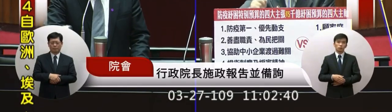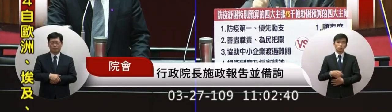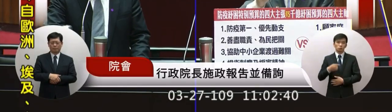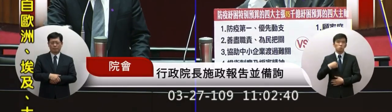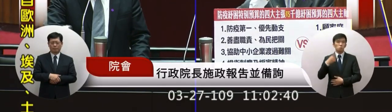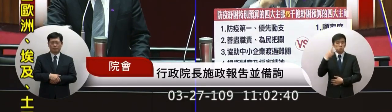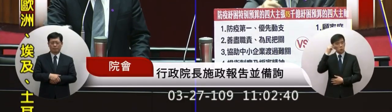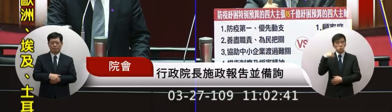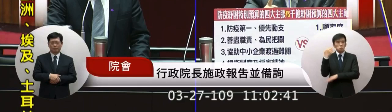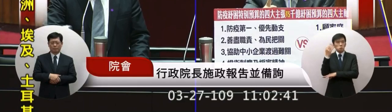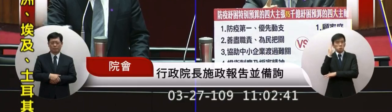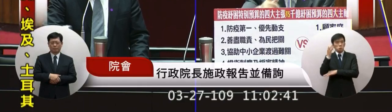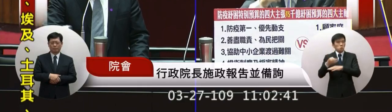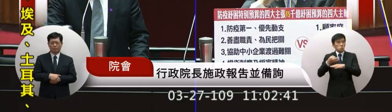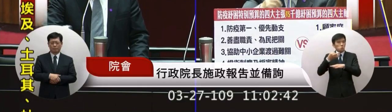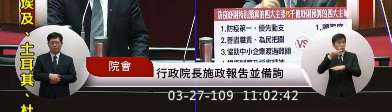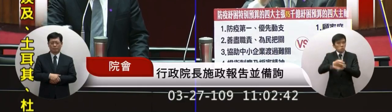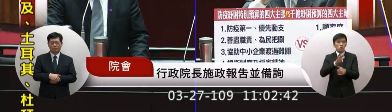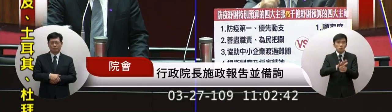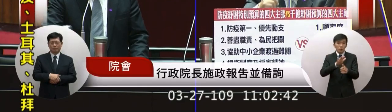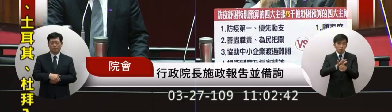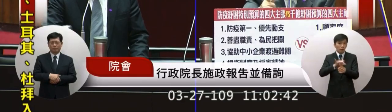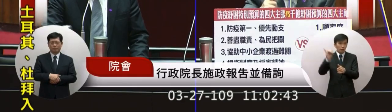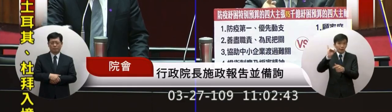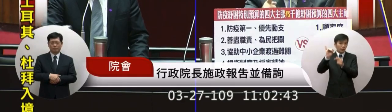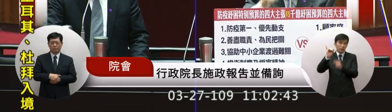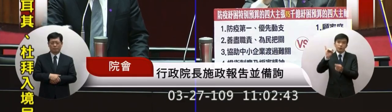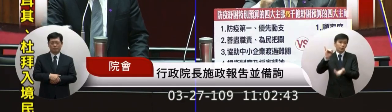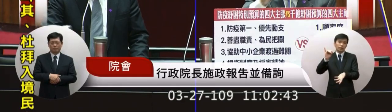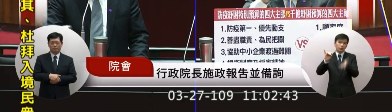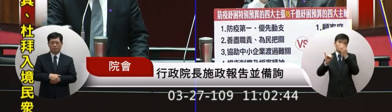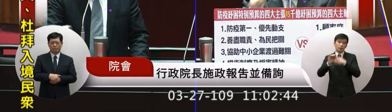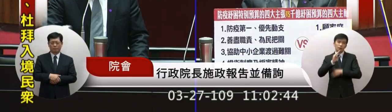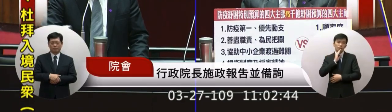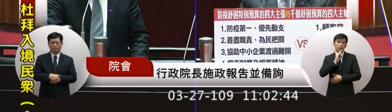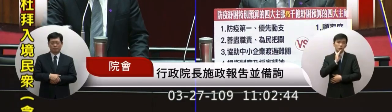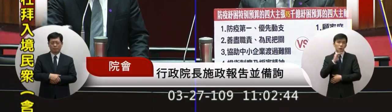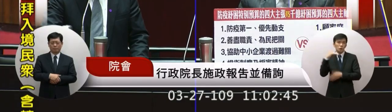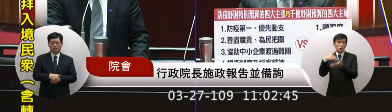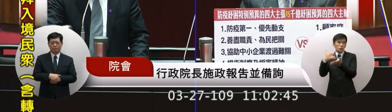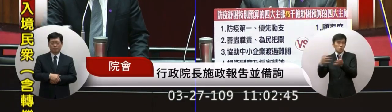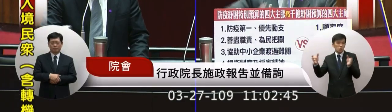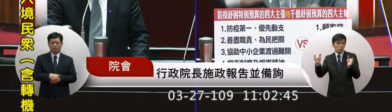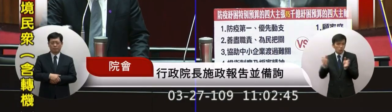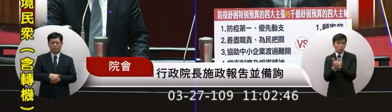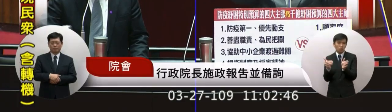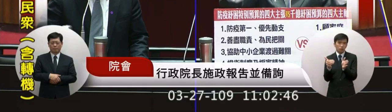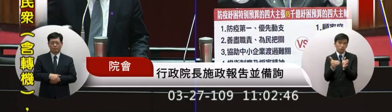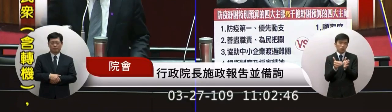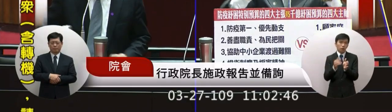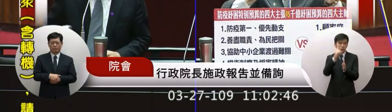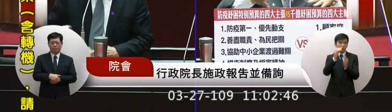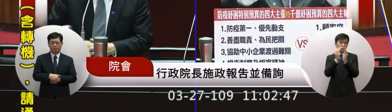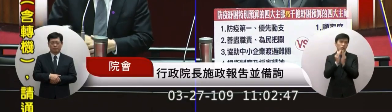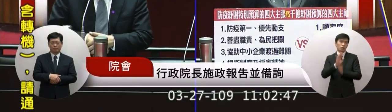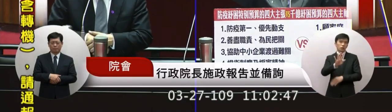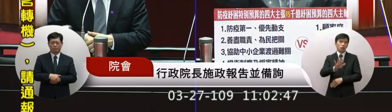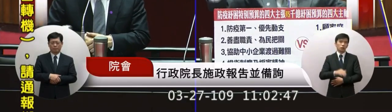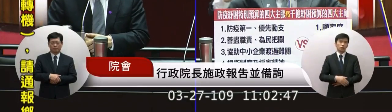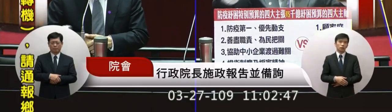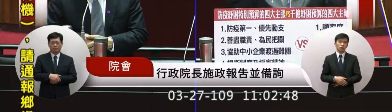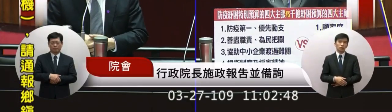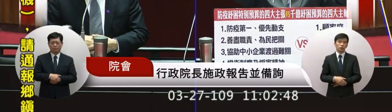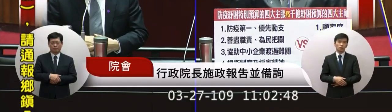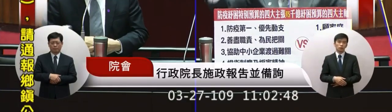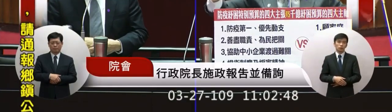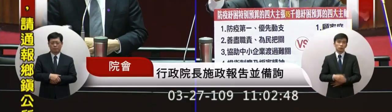边医生不是1000亿啦，其实也可以讲近兆言啦。哦，这是我感觉讲，院长你对我，